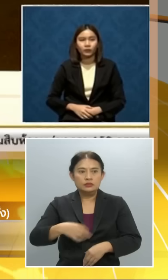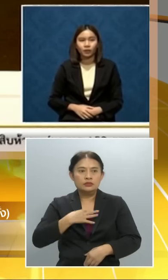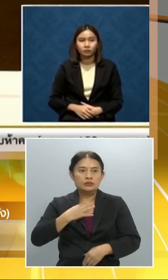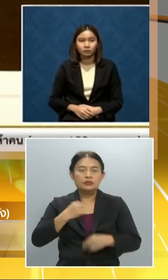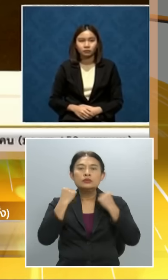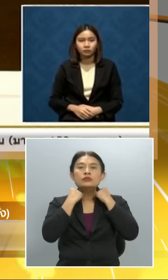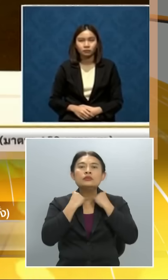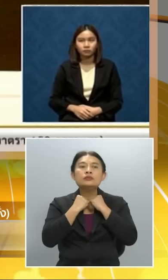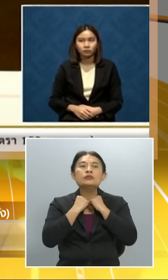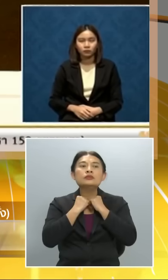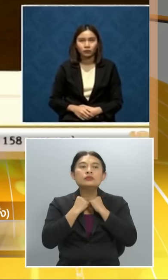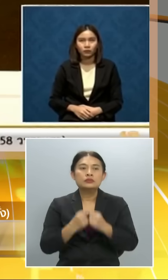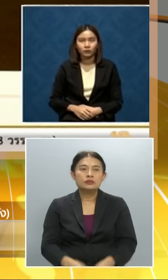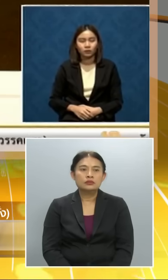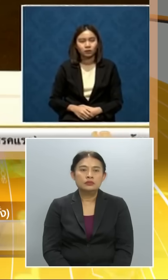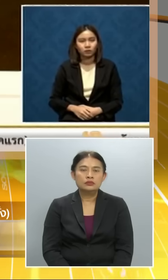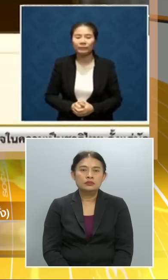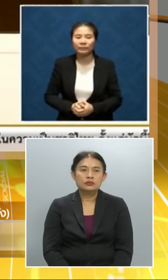ค่ะหรือปัจจัย